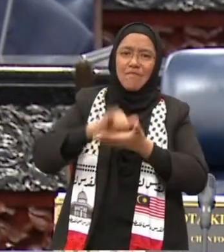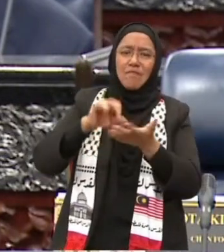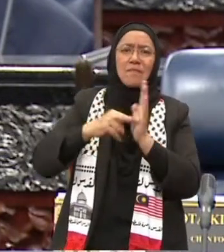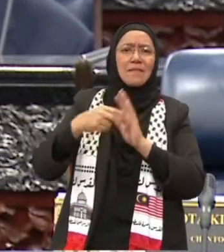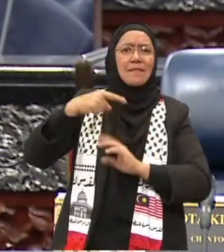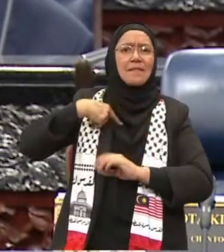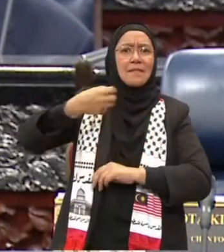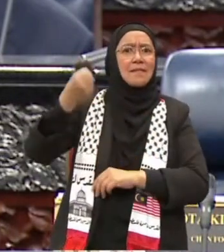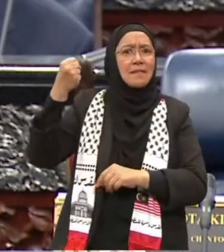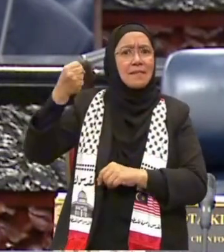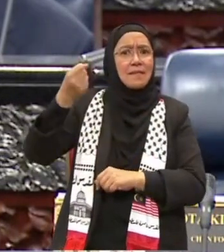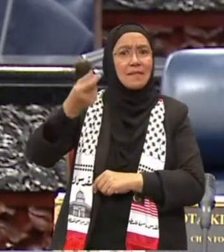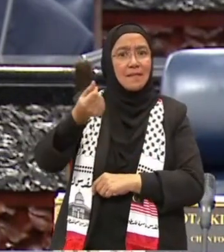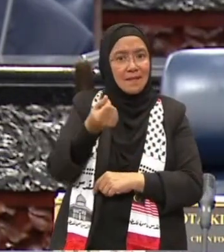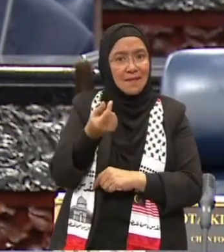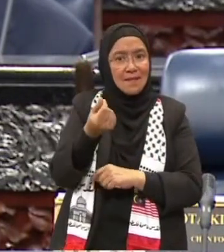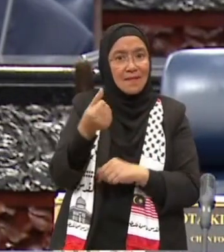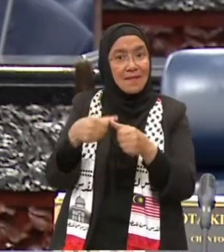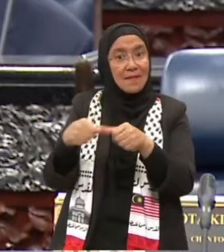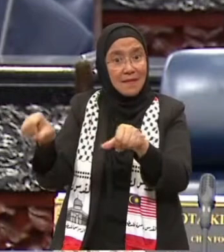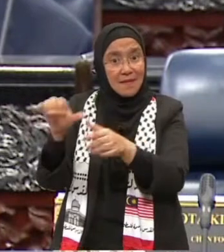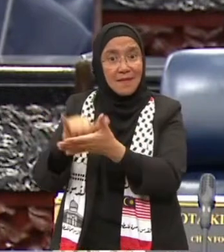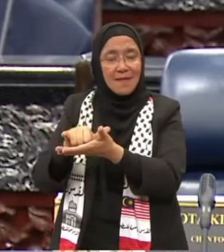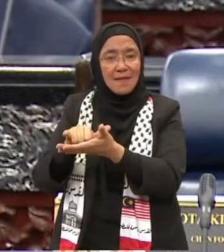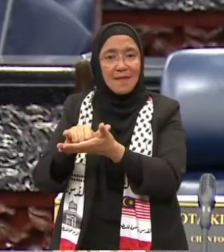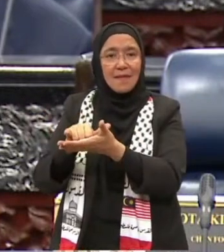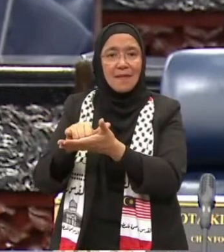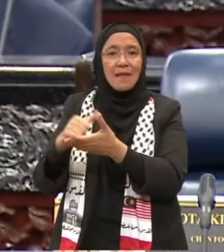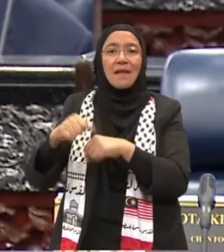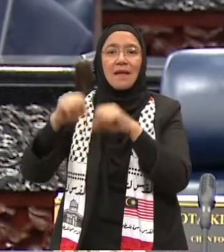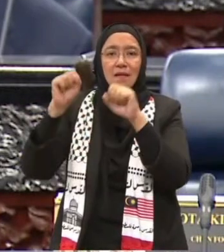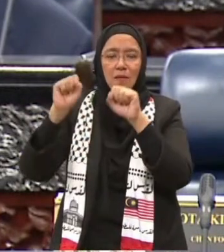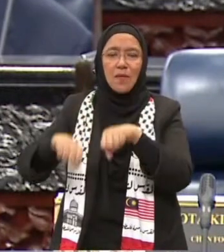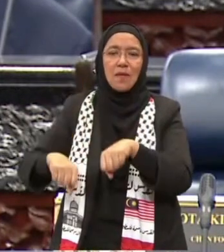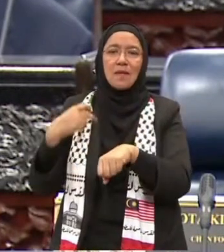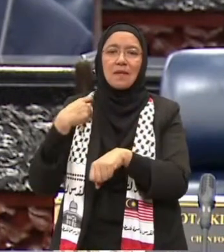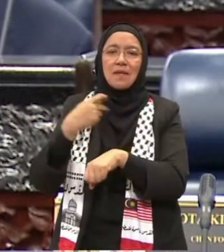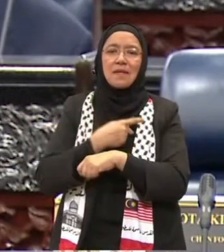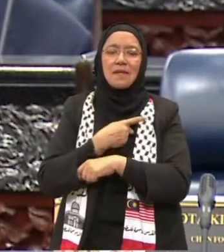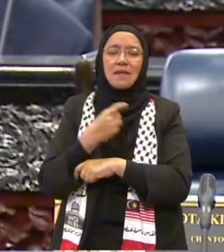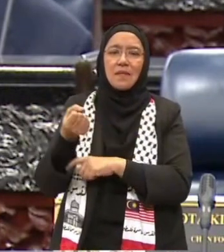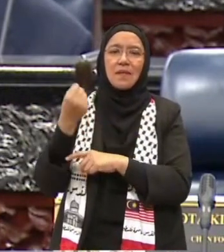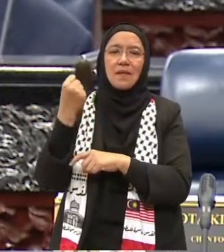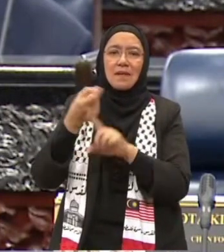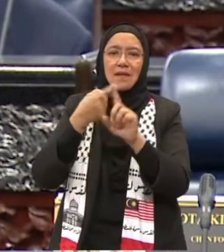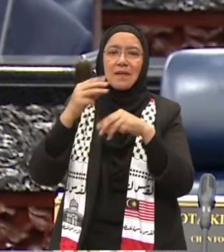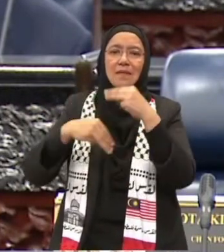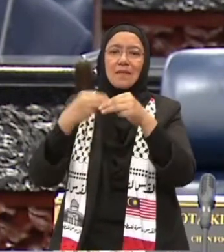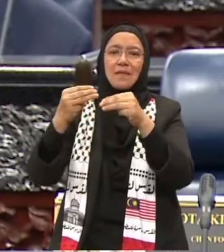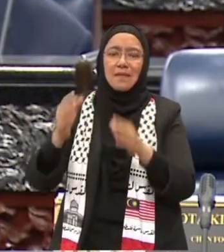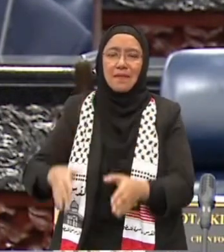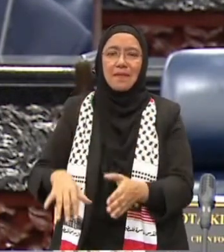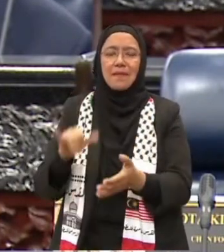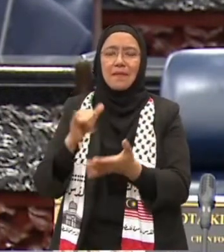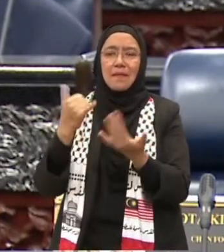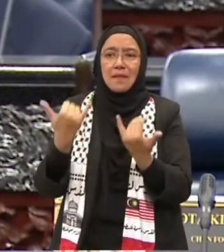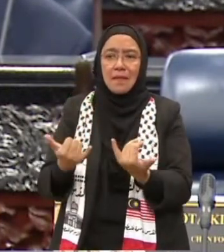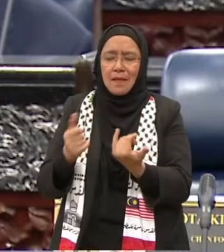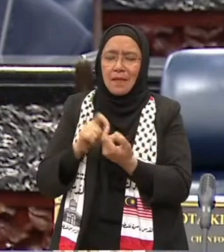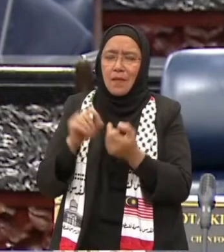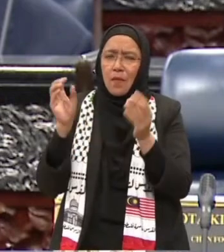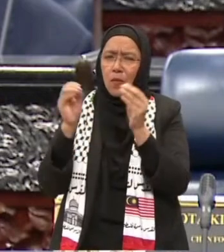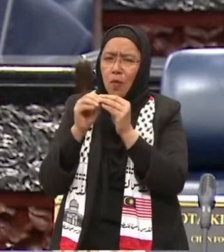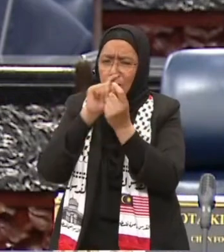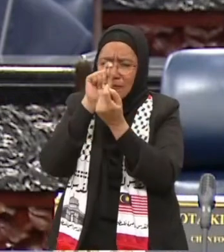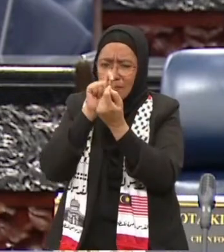pegang daripada pemaju. Maka sebab itu memang kita sedang teliti dan juga untuk menambah kawalan akaun HDA